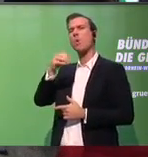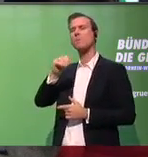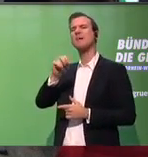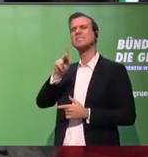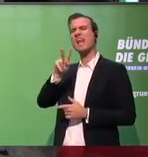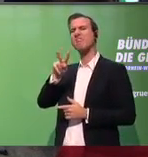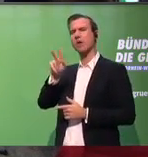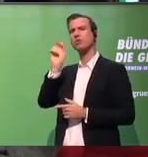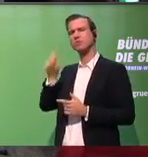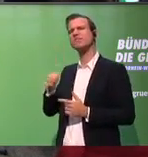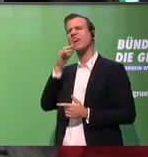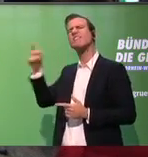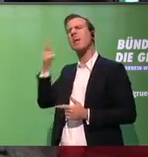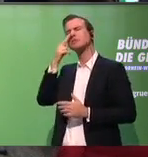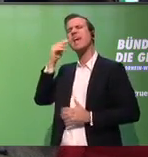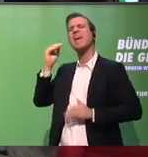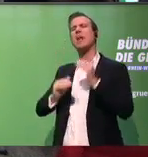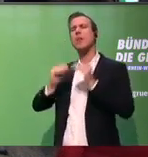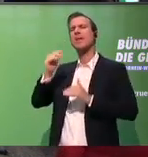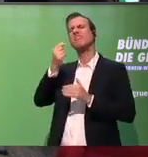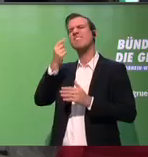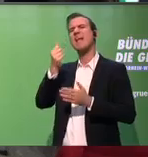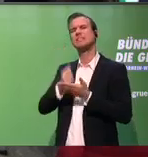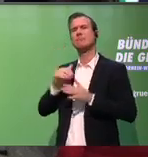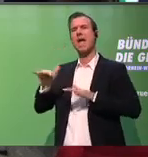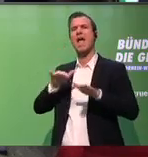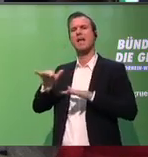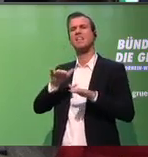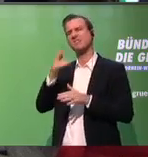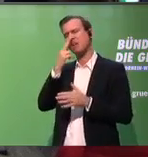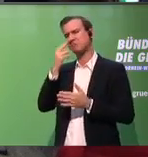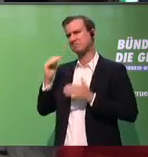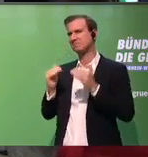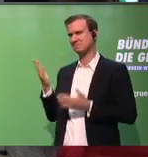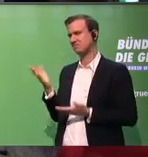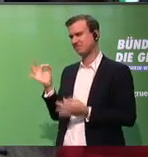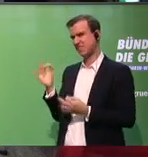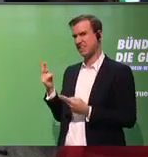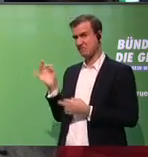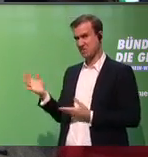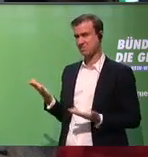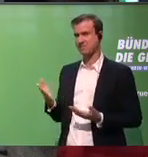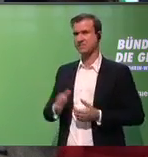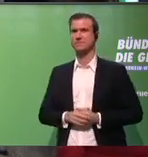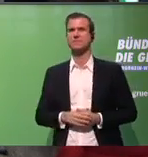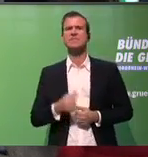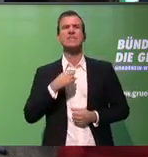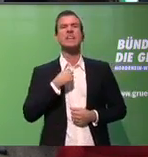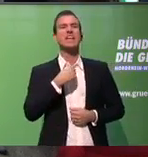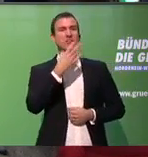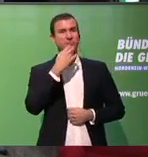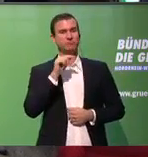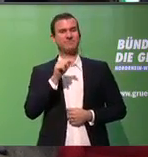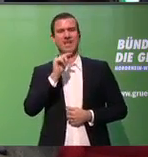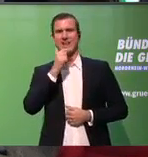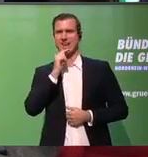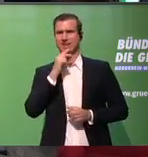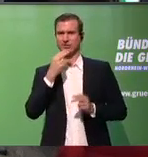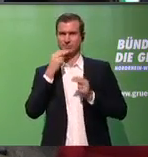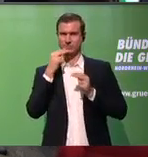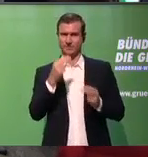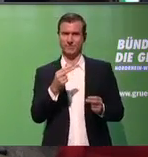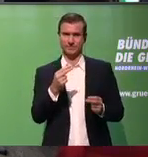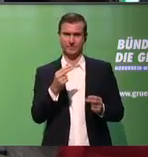wichtig ist für dich das Thema Regulierung Finanzmärkte? Bitte. I will speak in English for this one because I will